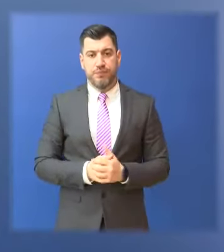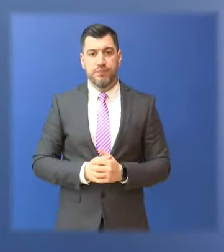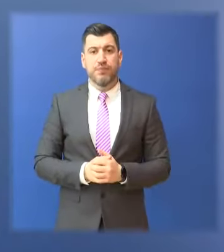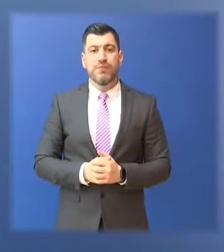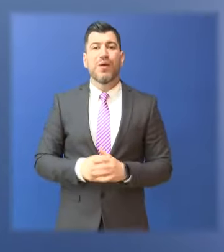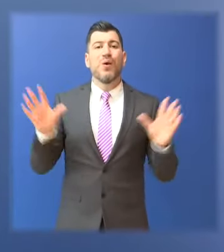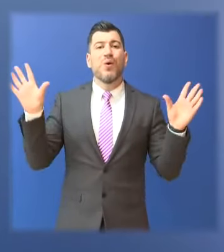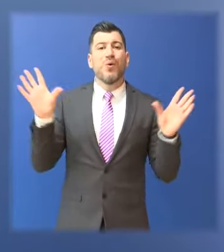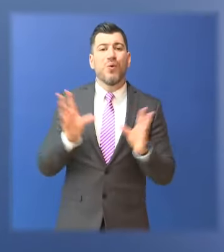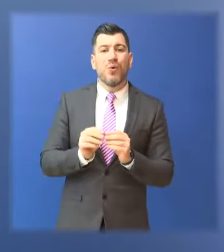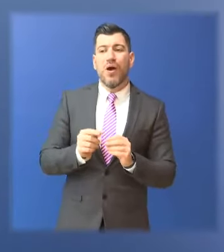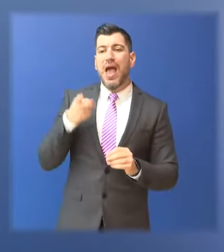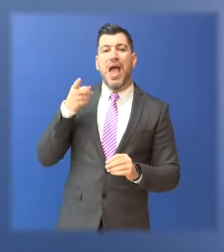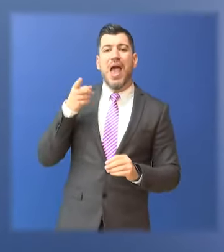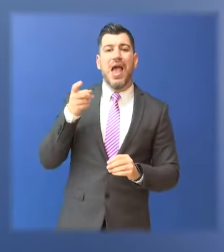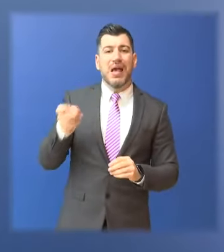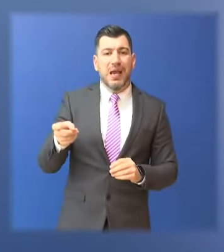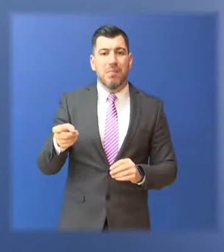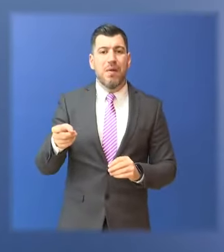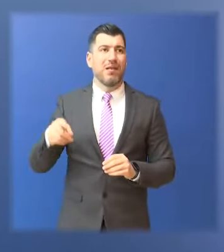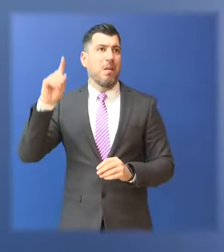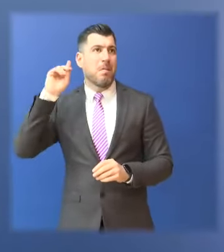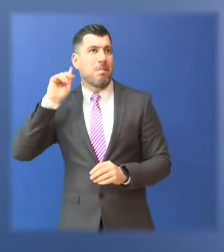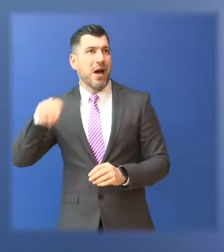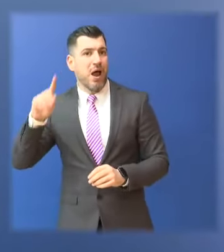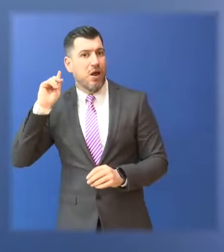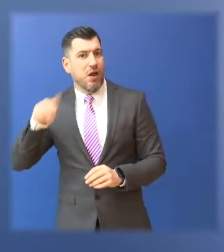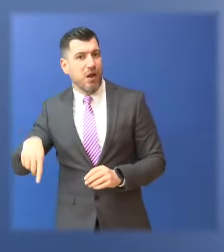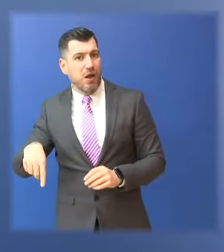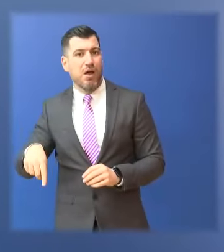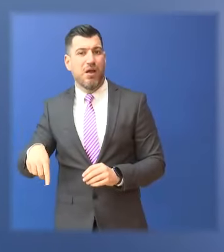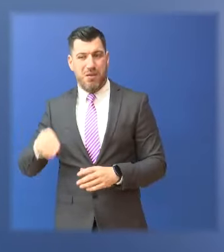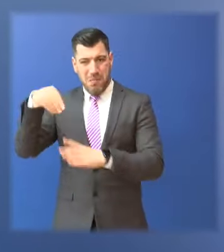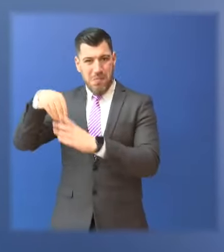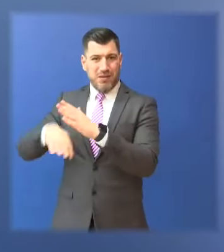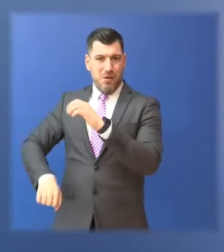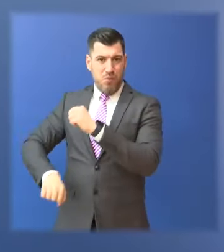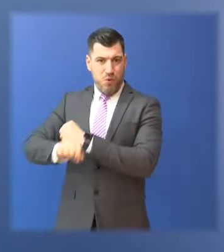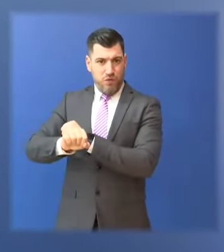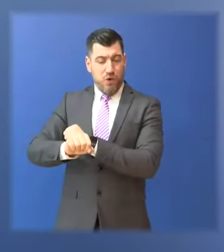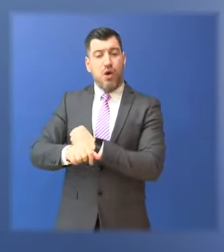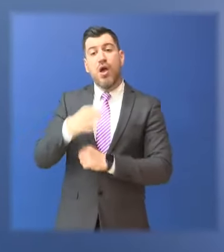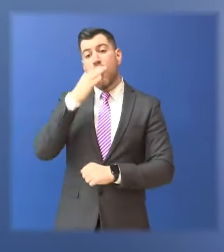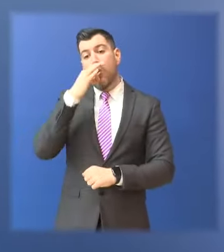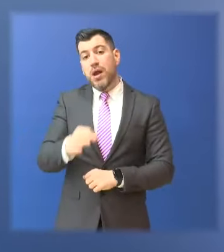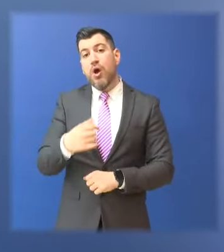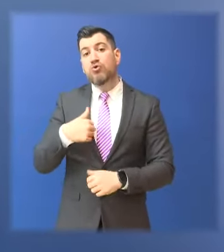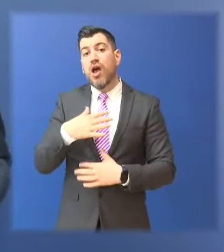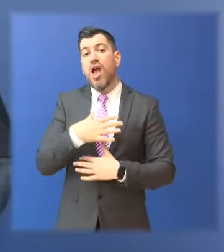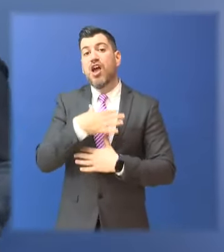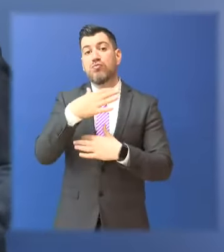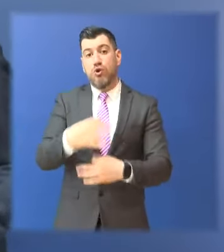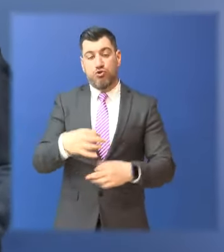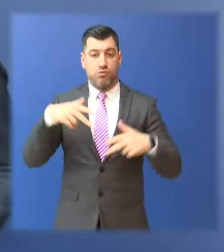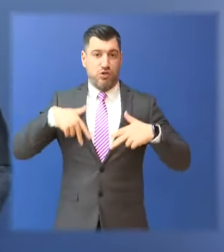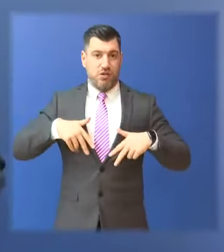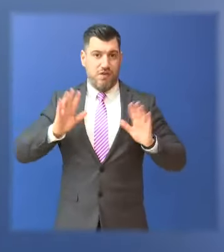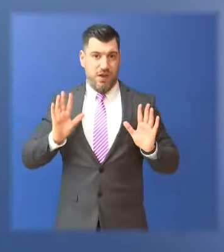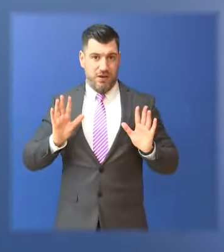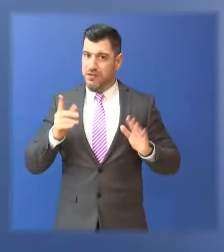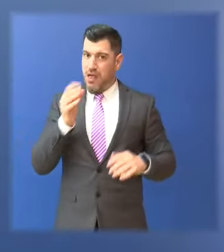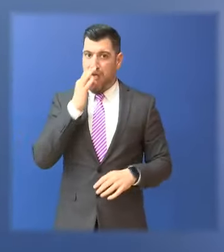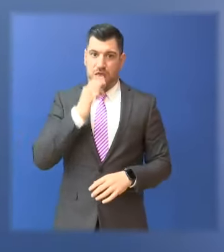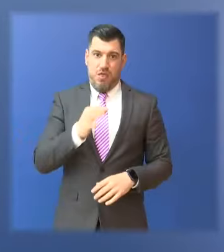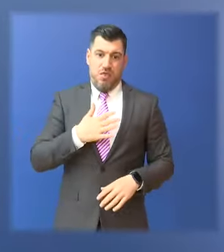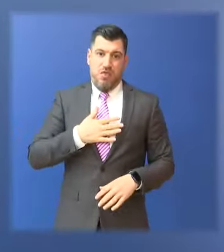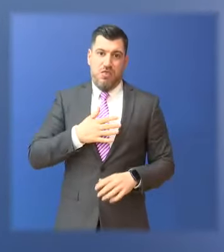εγκληματική δραστηριότητα, μιλώ ως εκπρόσωπος του Πρωθυπουργού και της κυβέρνησης, όχι της δικαστικής εξουσίας. Αυτά είναι αρμοδιότητα της